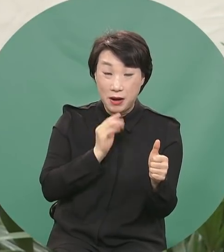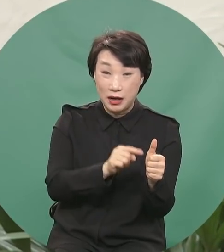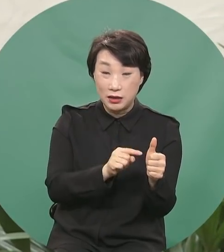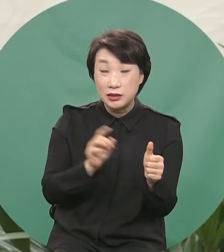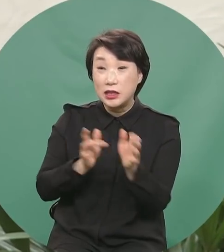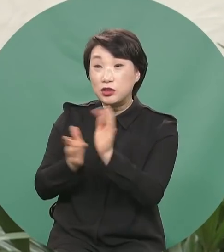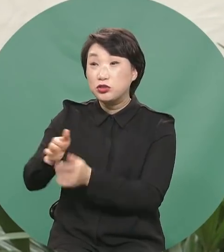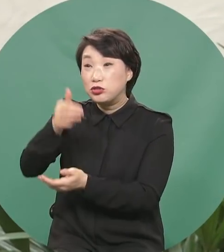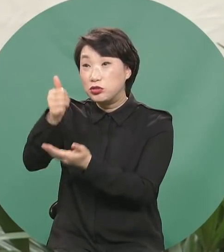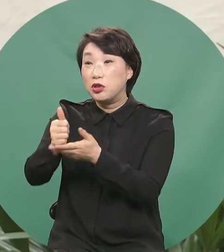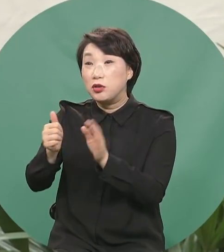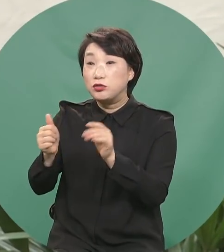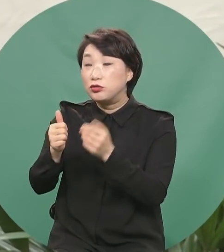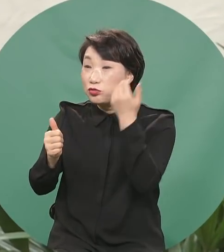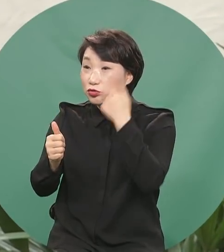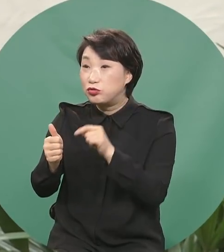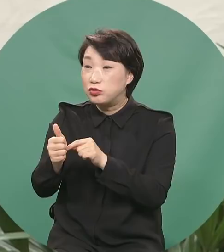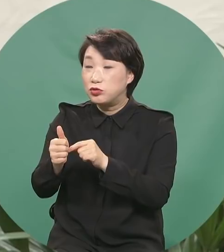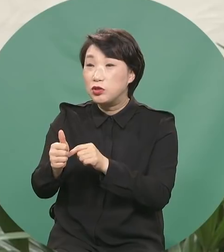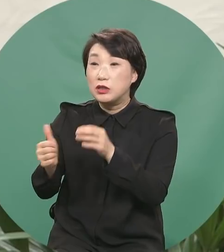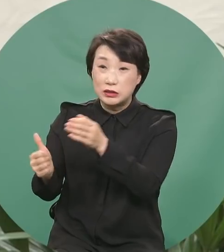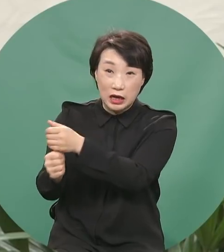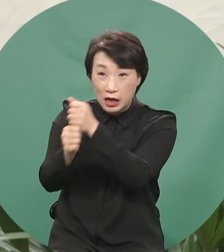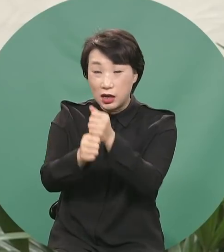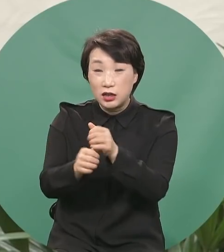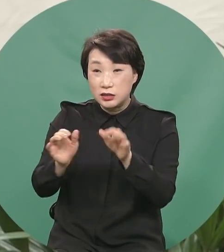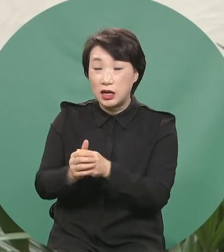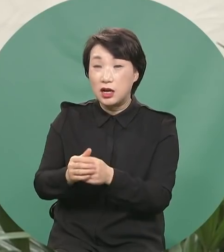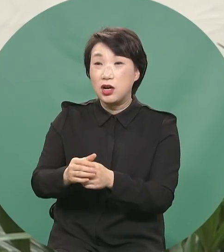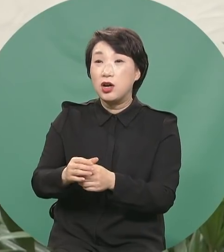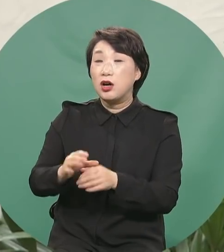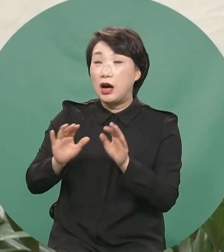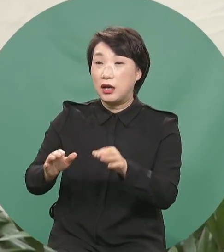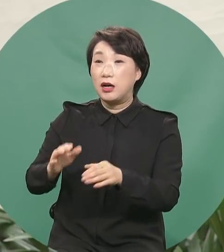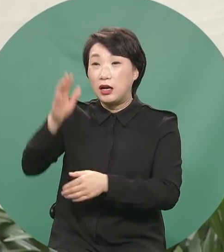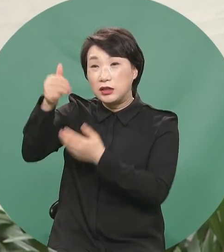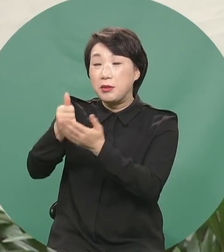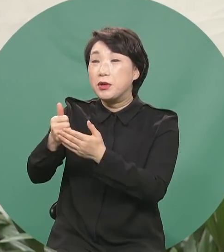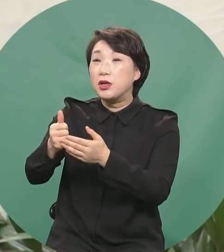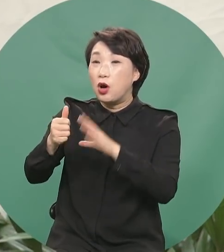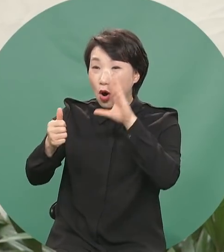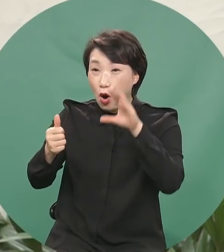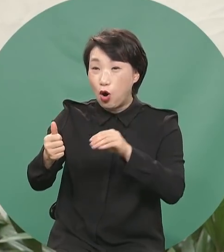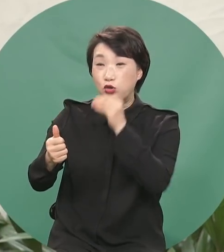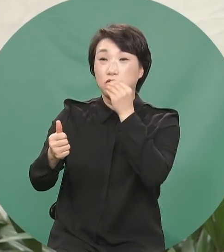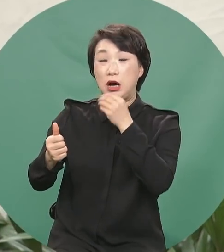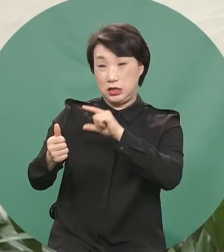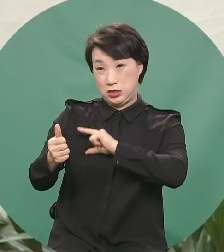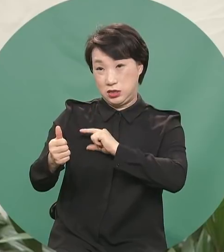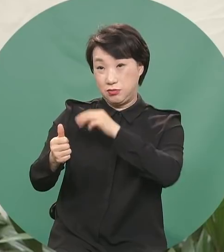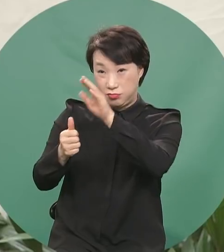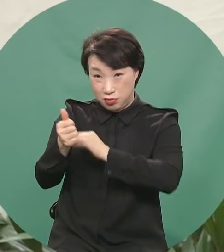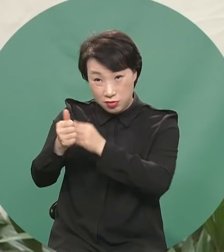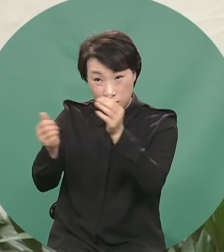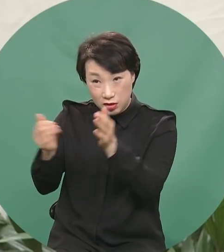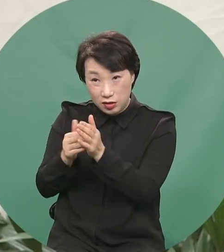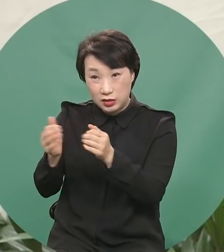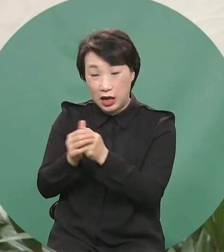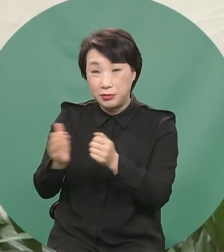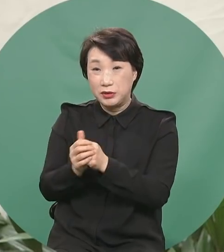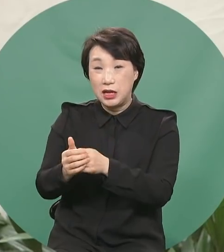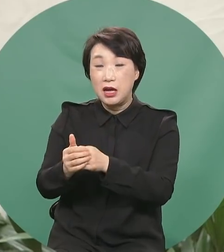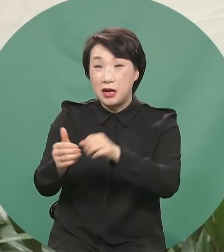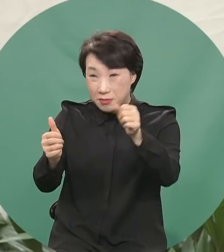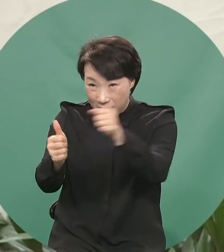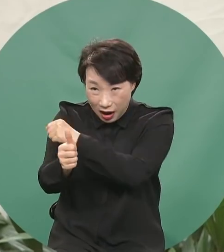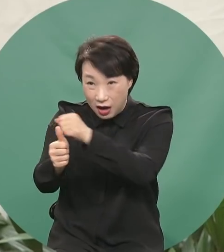모독죄로 하나님께 징계를 받으면서 잔인하게 맞으며 죽어야 된다고